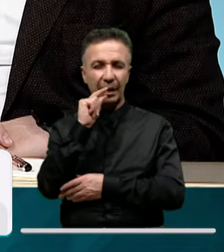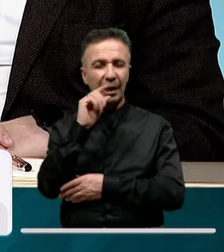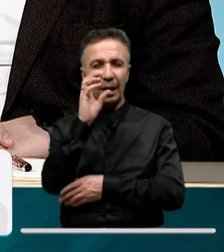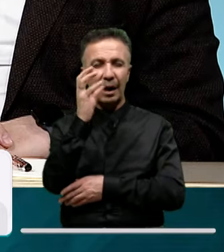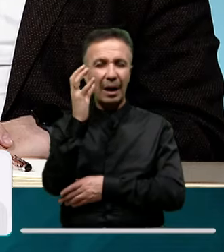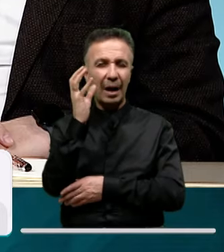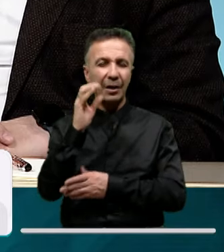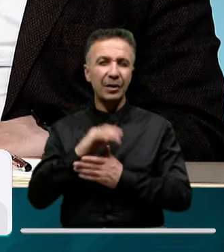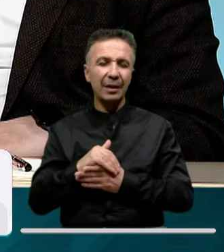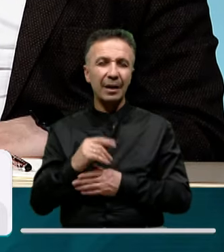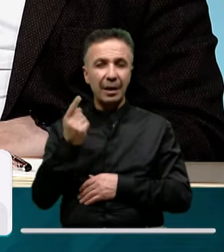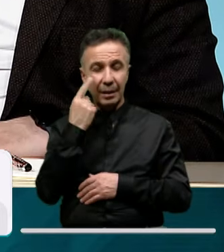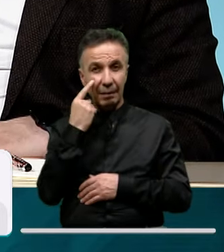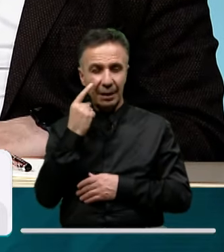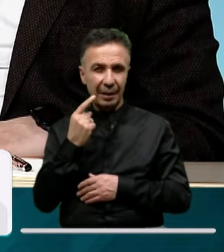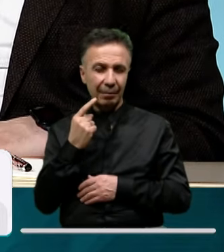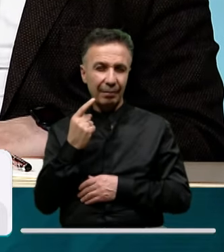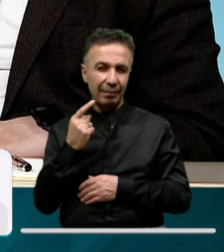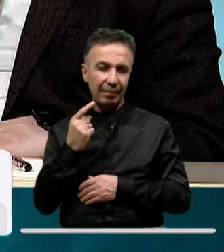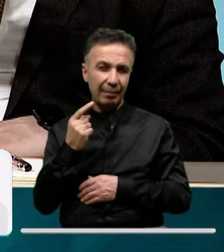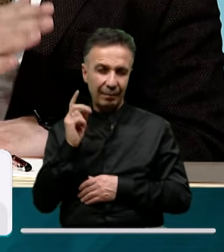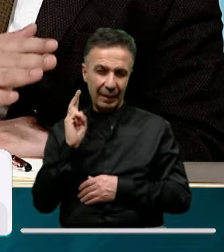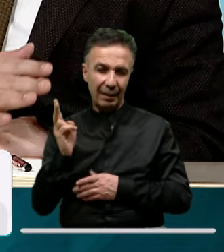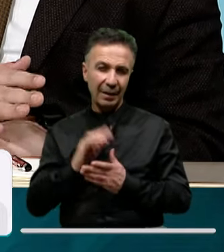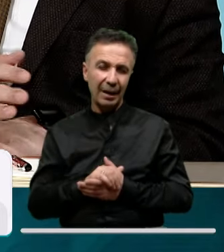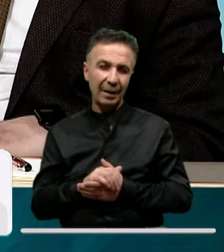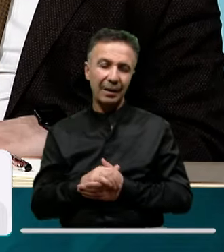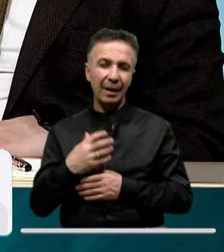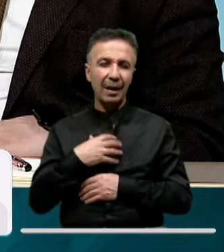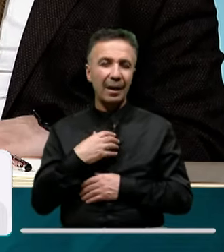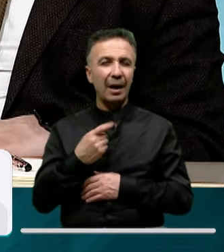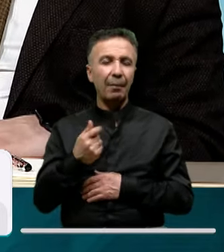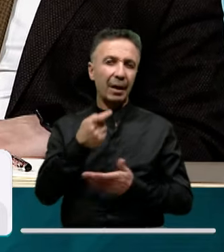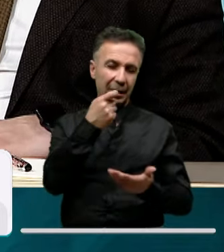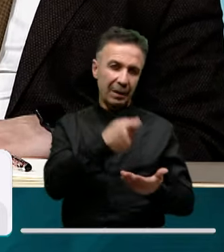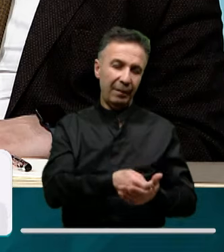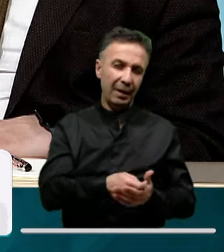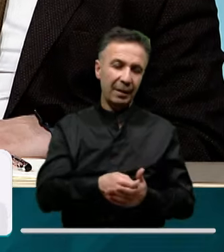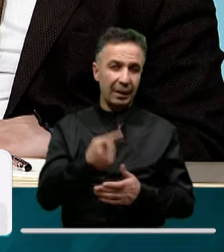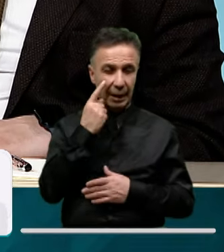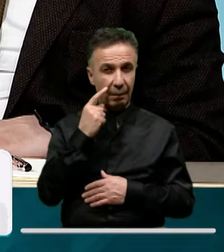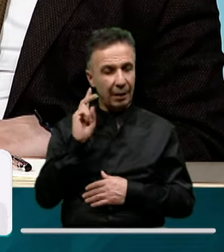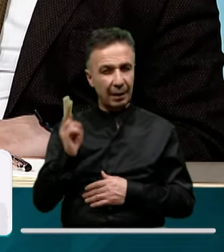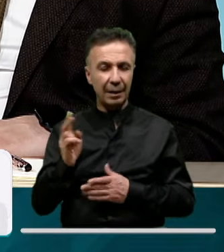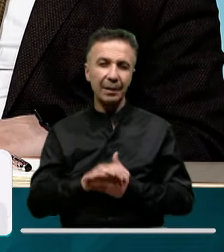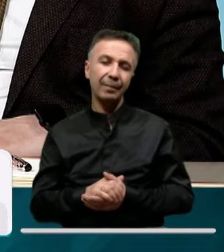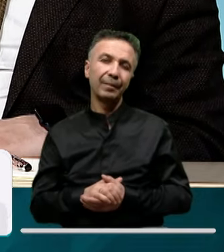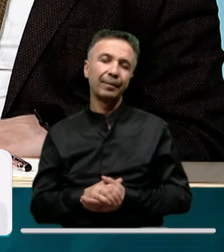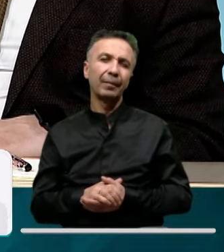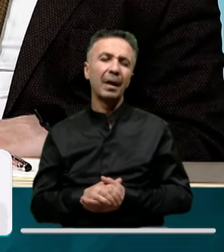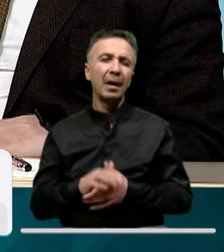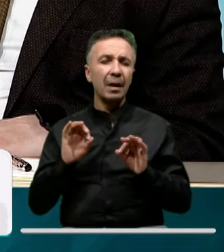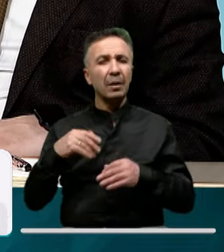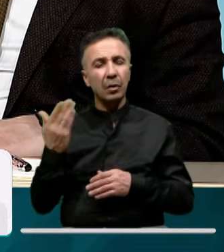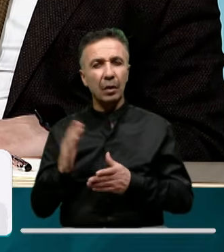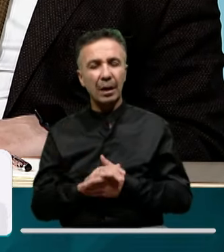Hak sahiplerinin yani o tapu sahiplerinin haklarını kendilerine teslim etti. Artık mülkiyet kime geçti? DSİ'nin oldu. Şimdi bundan